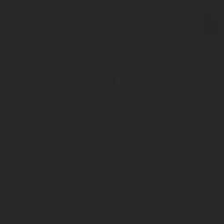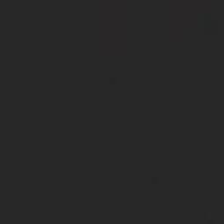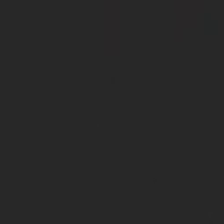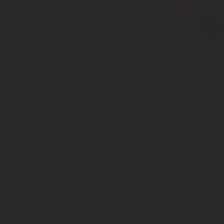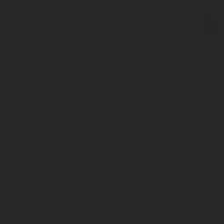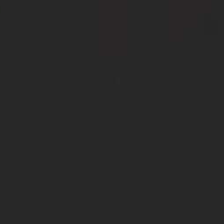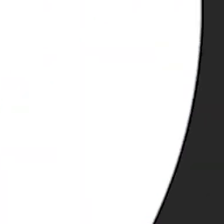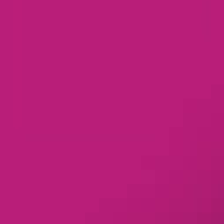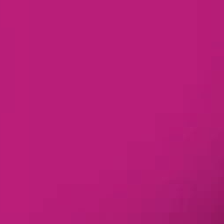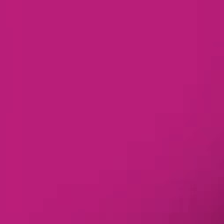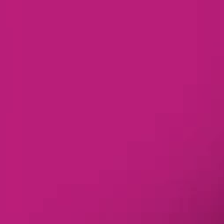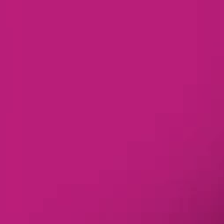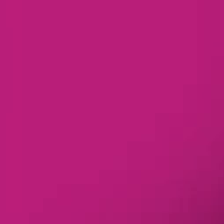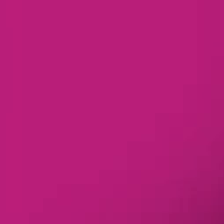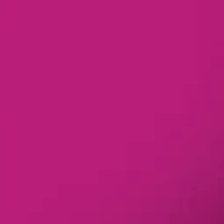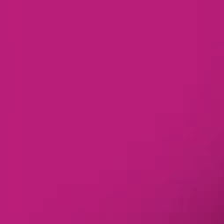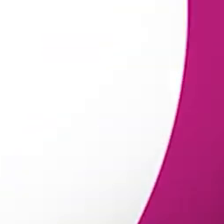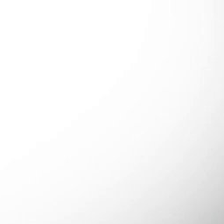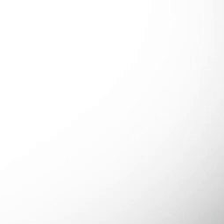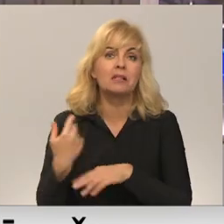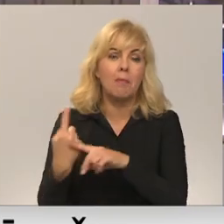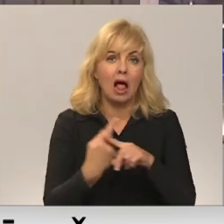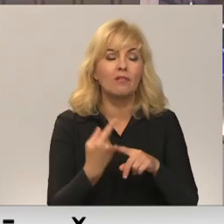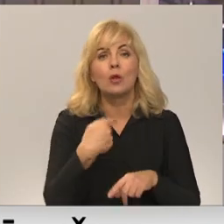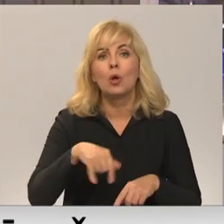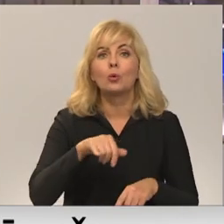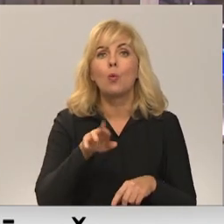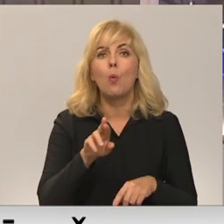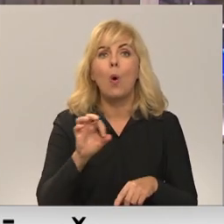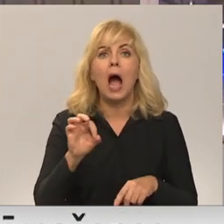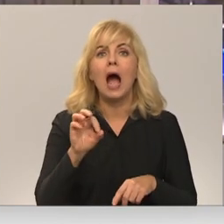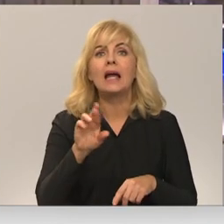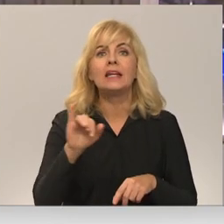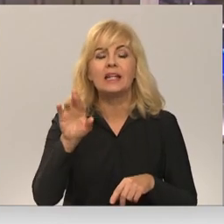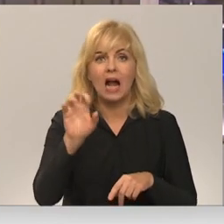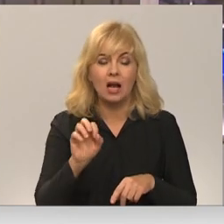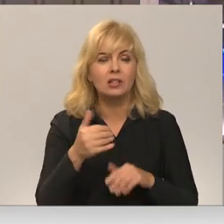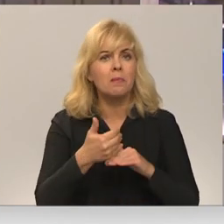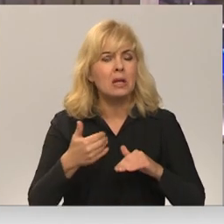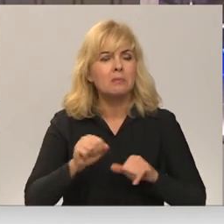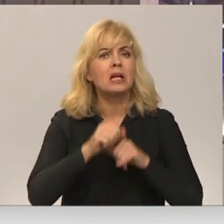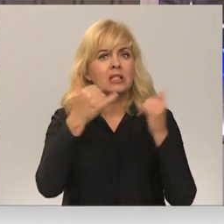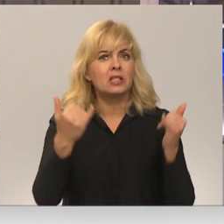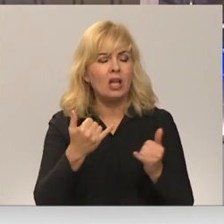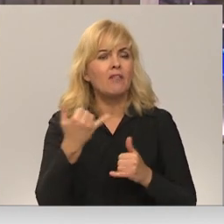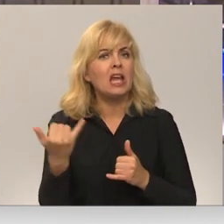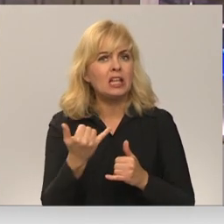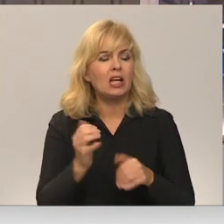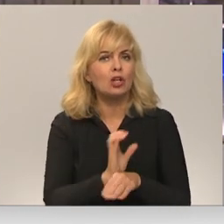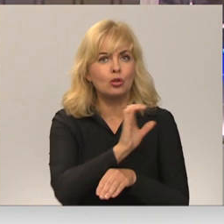Re, viss ēters ir te! Dienu pirms Ziemassvētkiem interesantu sūtījumu saņēma